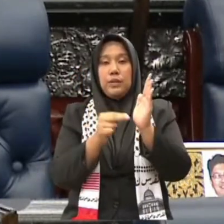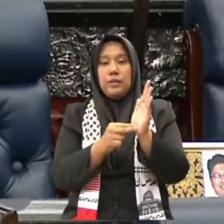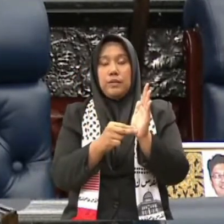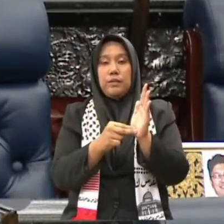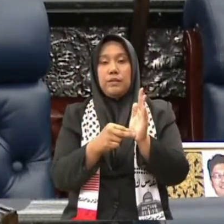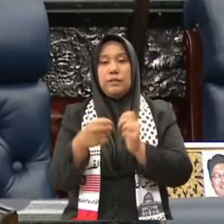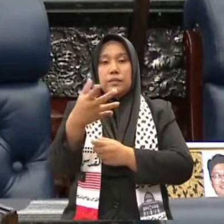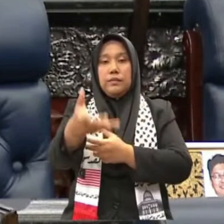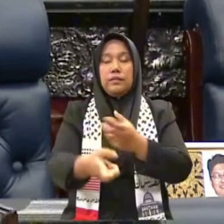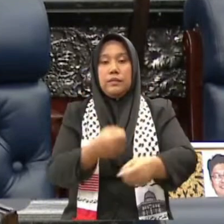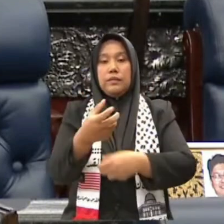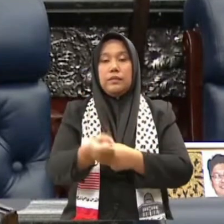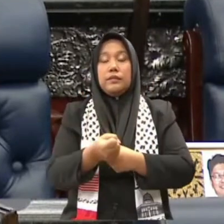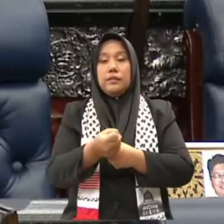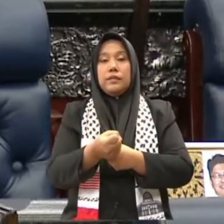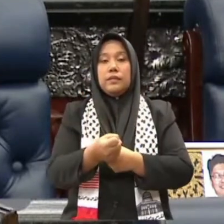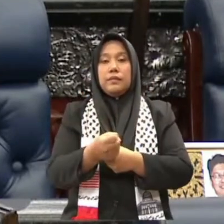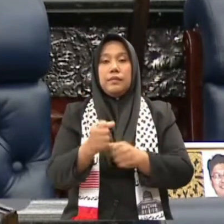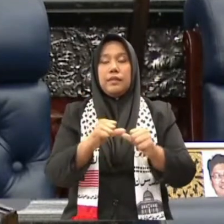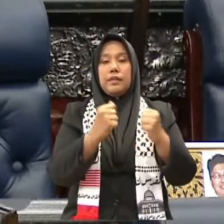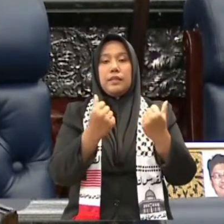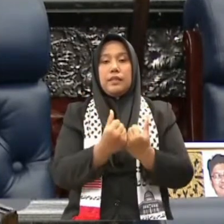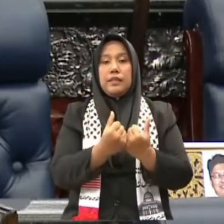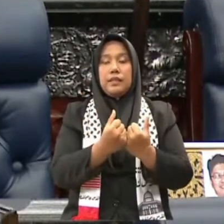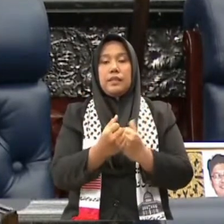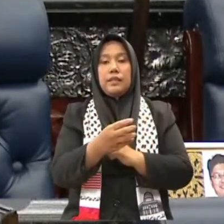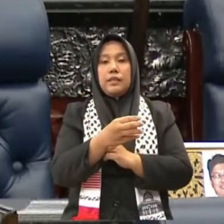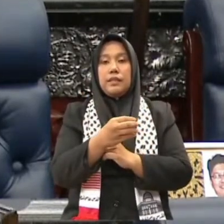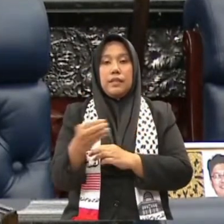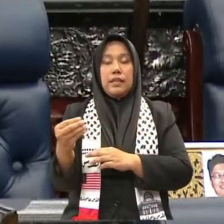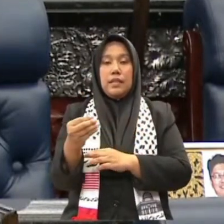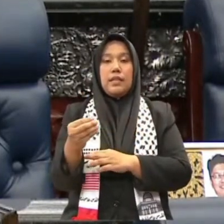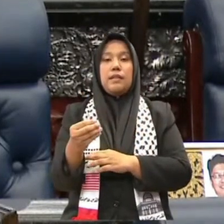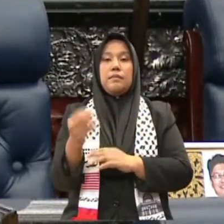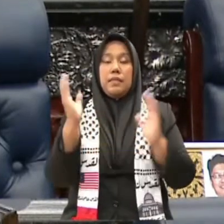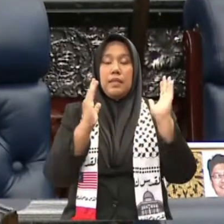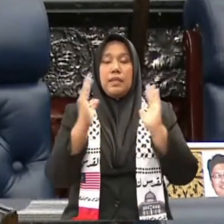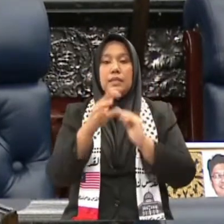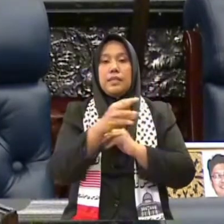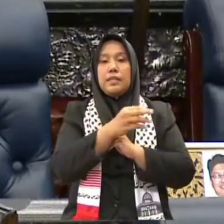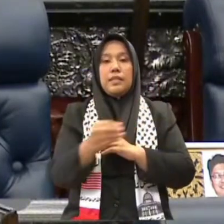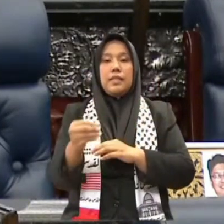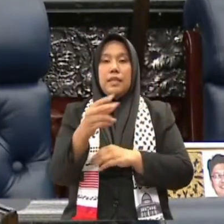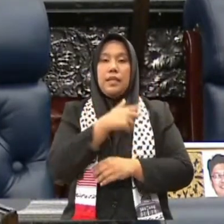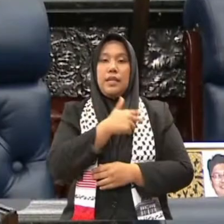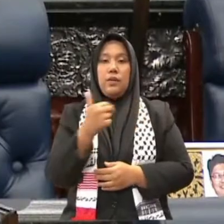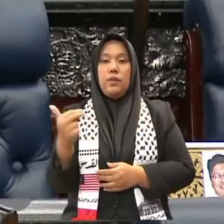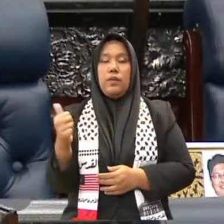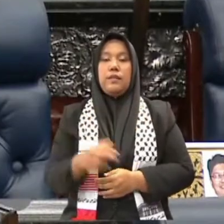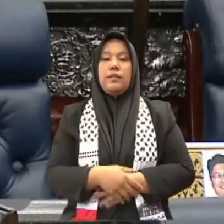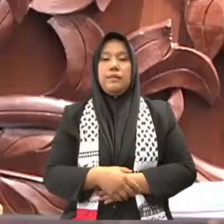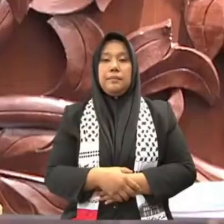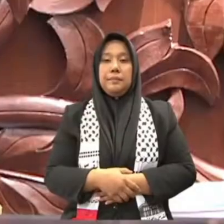maritime law enforcement agencies of Malaysia and the Republic of Indonesia. Terima kasih.